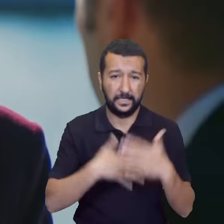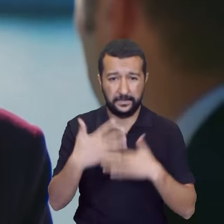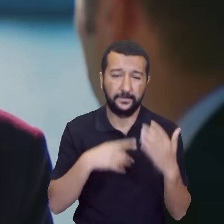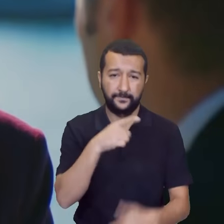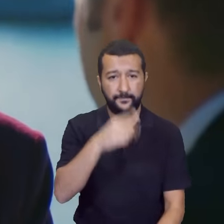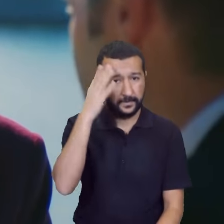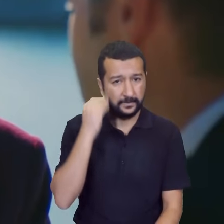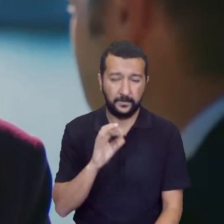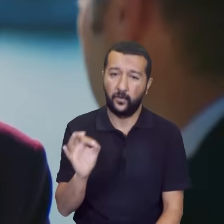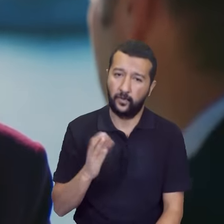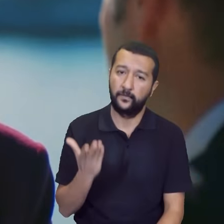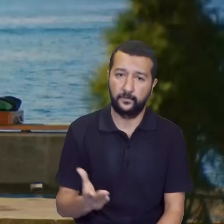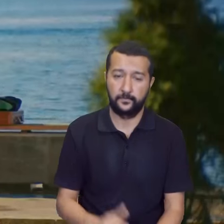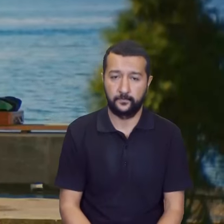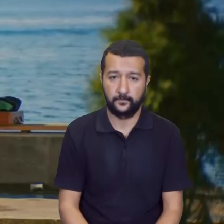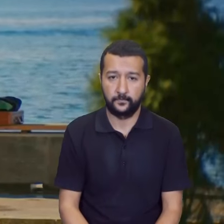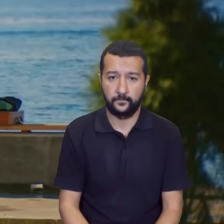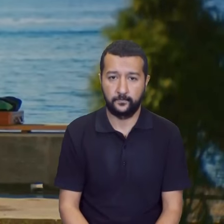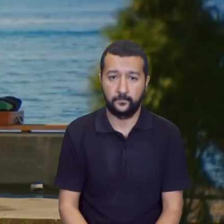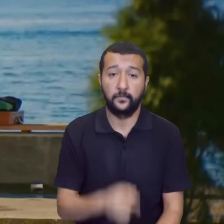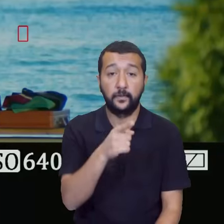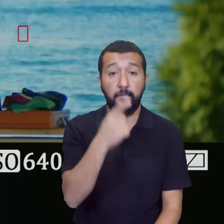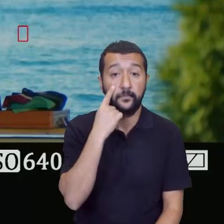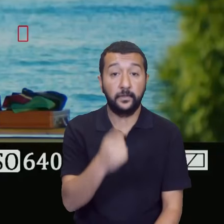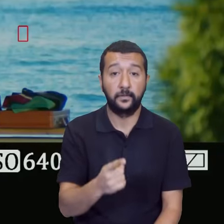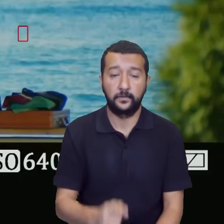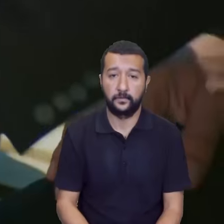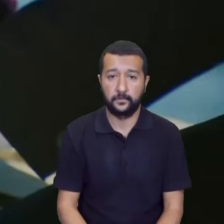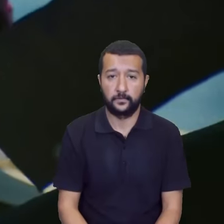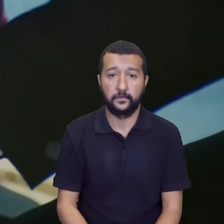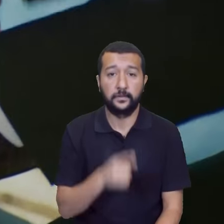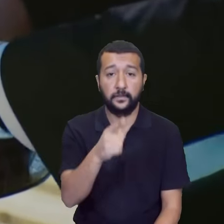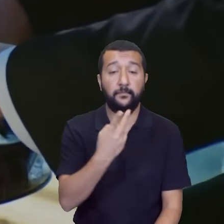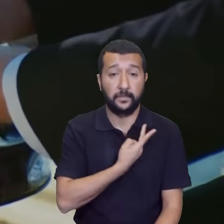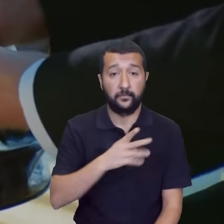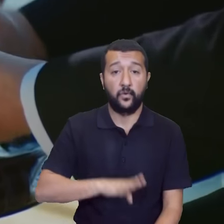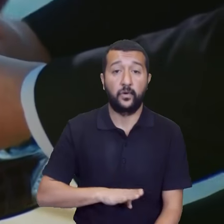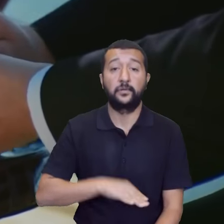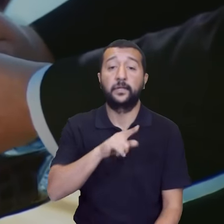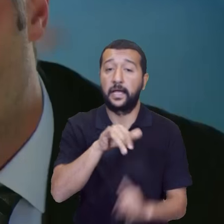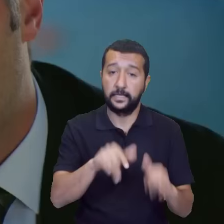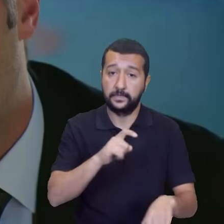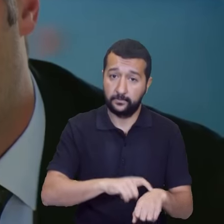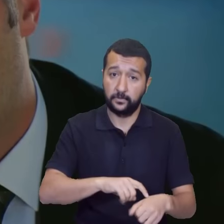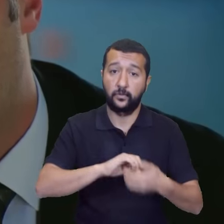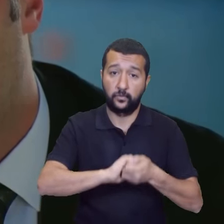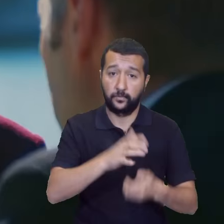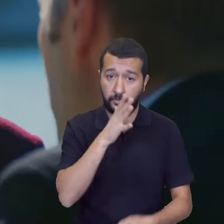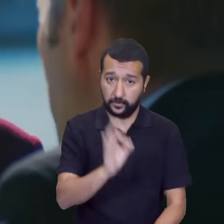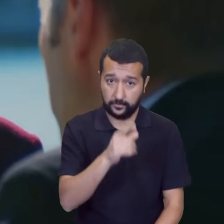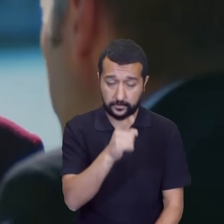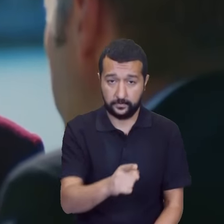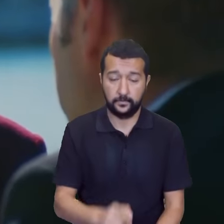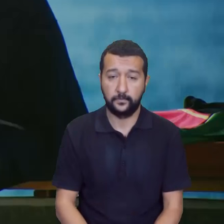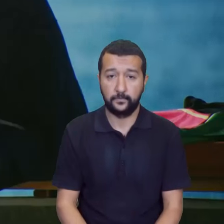anlaşılan. Öyle. Itır. El ele fotoğrafı çekildi. Aynı zamanda dostumsun da bunu biliyorsun